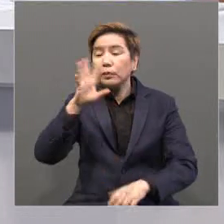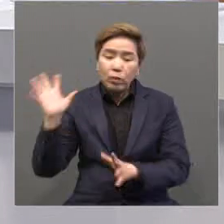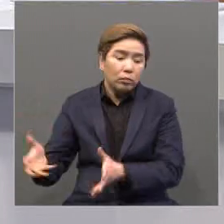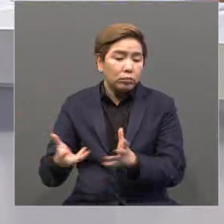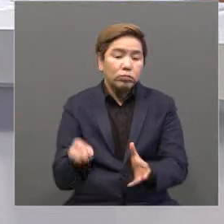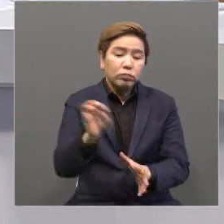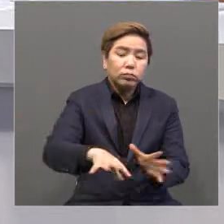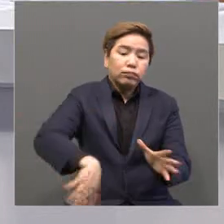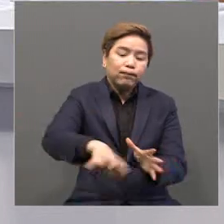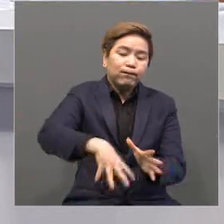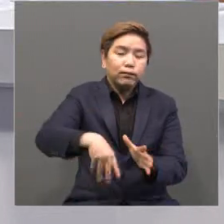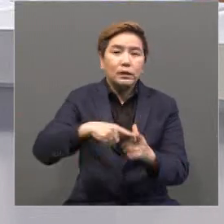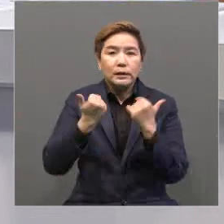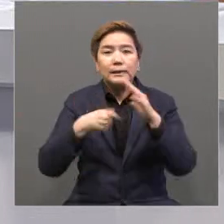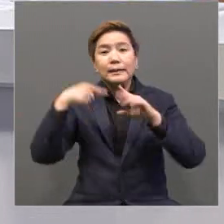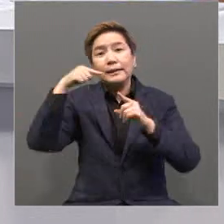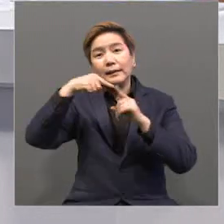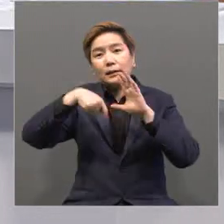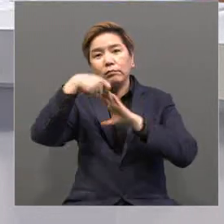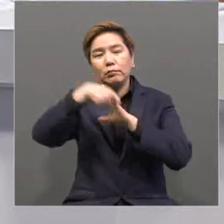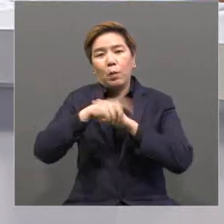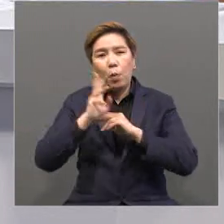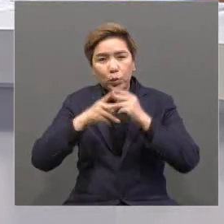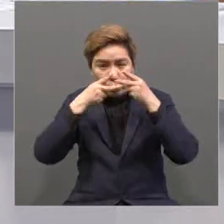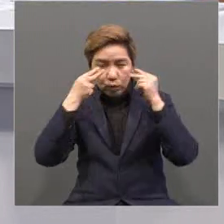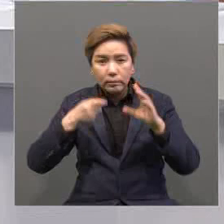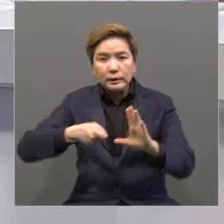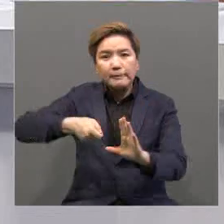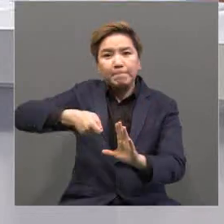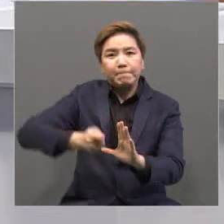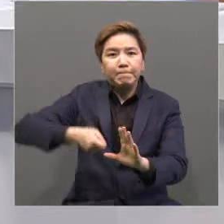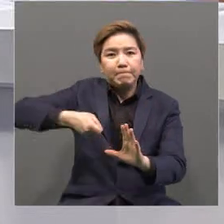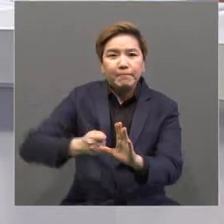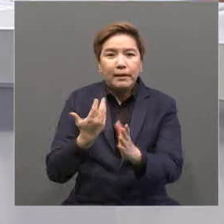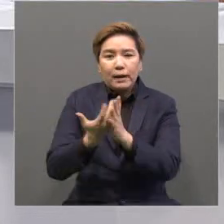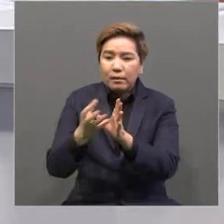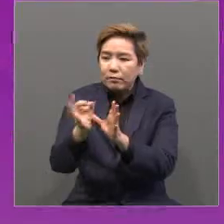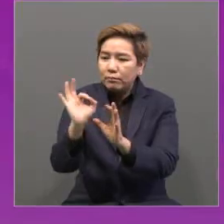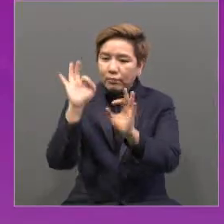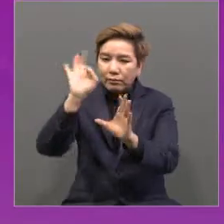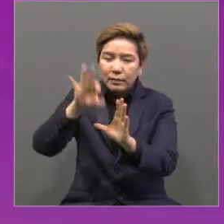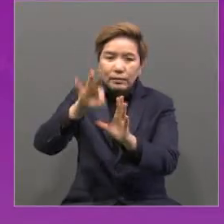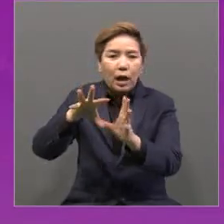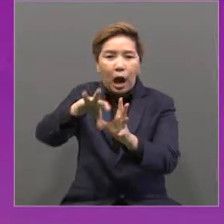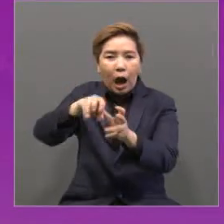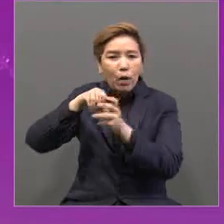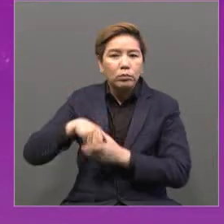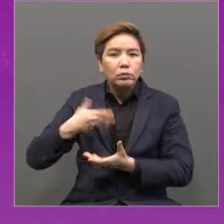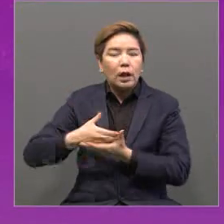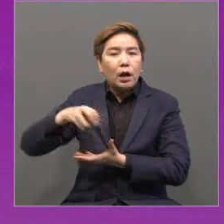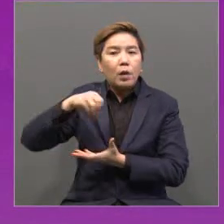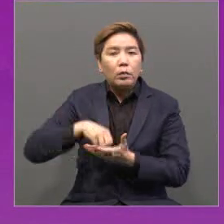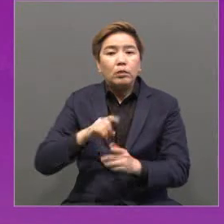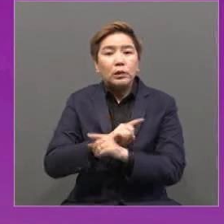ก็เข้ามาปรากฏว่าที่จังหวัดนครราชสีมาเนี่ยมันมีโจรแสบไปงัดตู้ซักผ้าหยอดเหรียญอยู่ข้างในหอพักเพื่อจะเอาเงิน